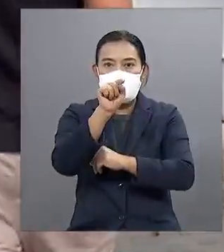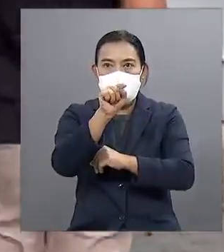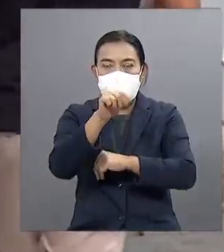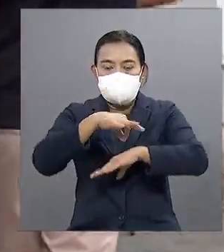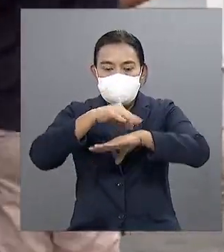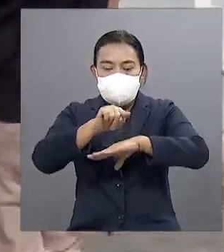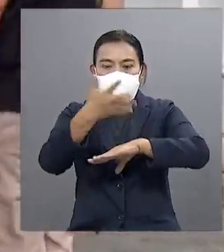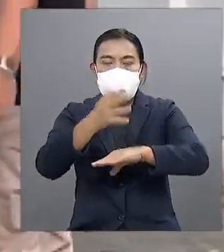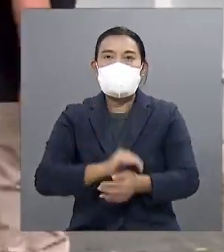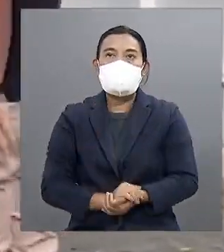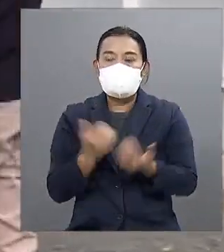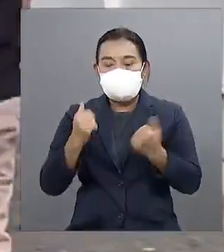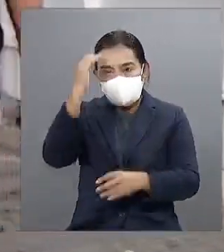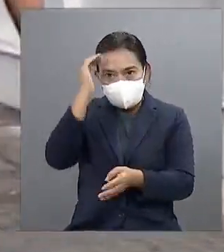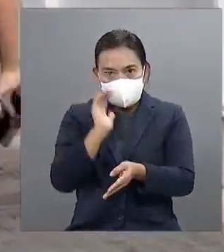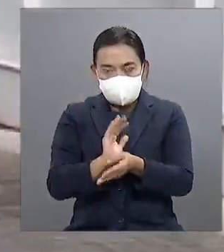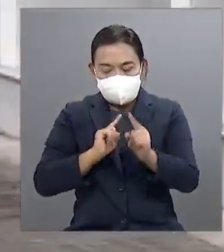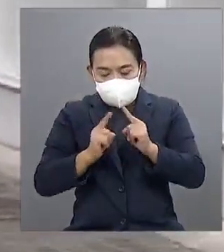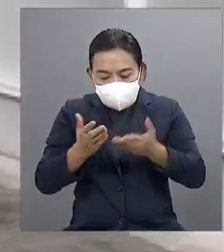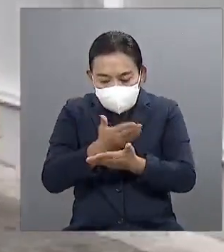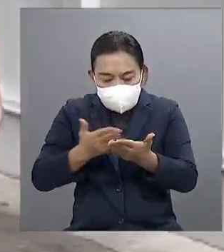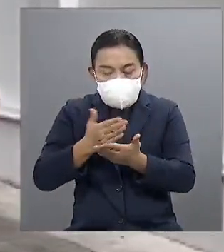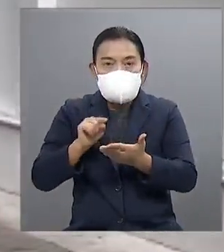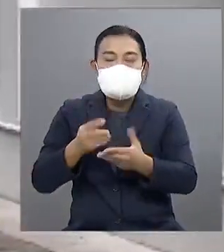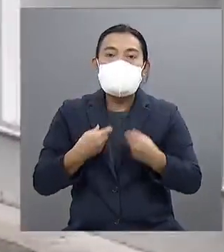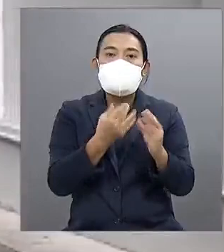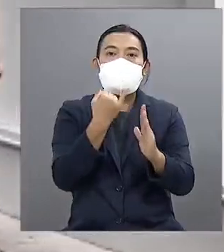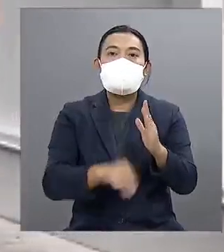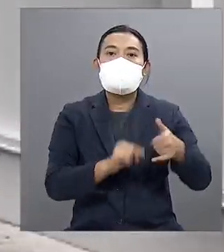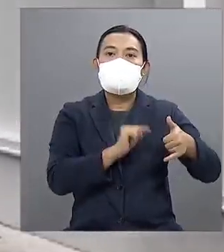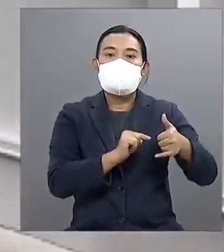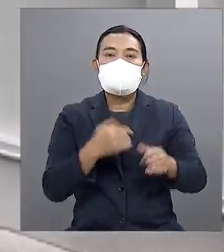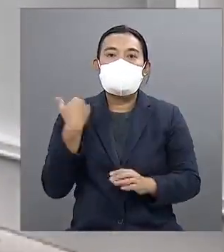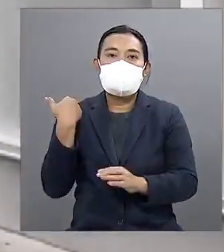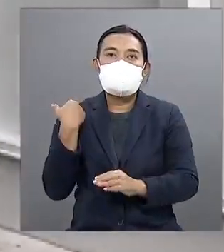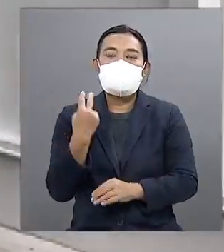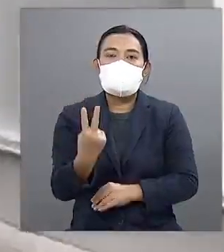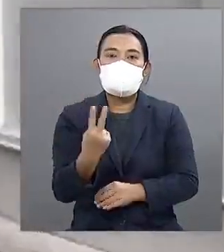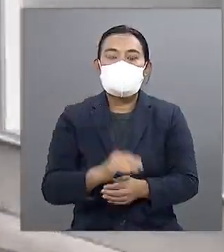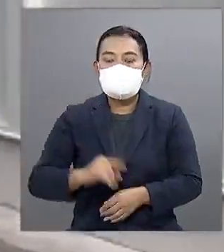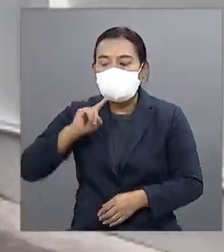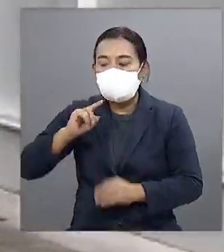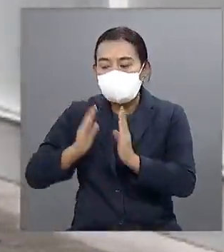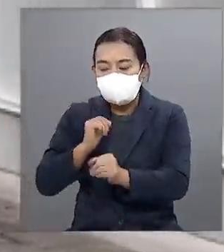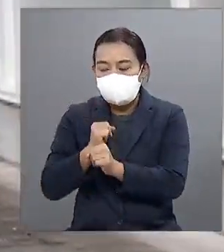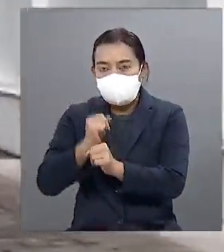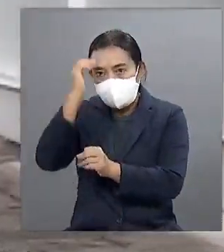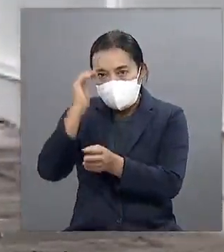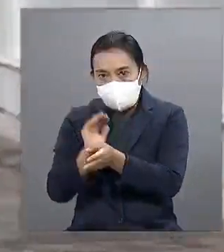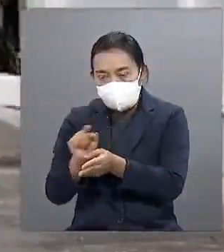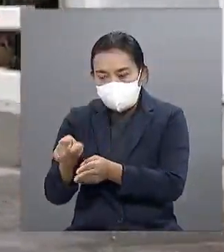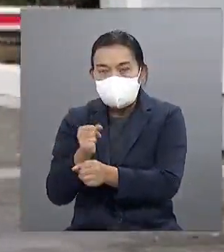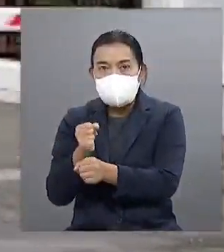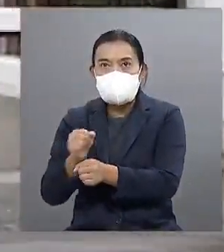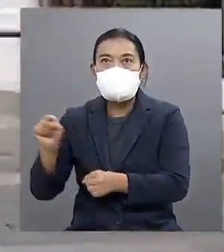จได้มีความเห็นให้ดำเนินคดีลูกนัดใน2ข้อหาครับก็คือดูหมิ่นเจ้าพนักงานผู้ปฏิบัติหน้าที่และหมิ่น